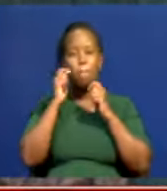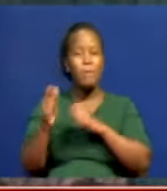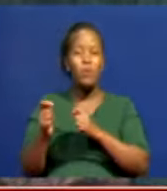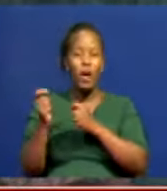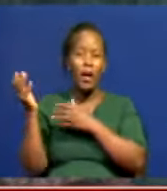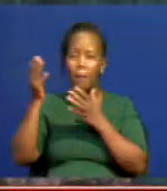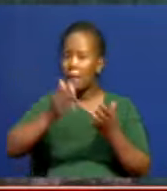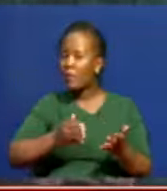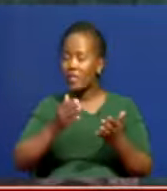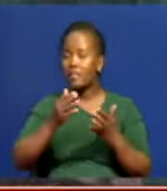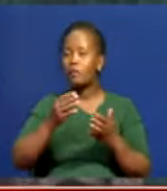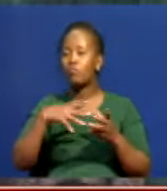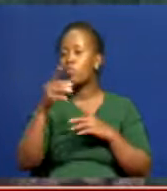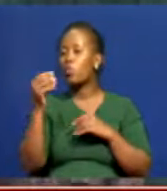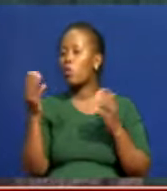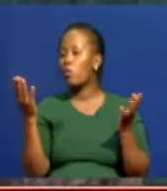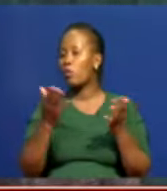Ikaenda wapi?